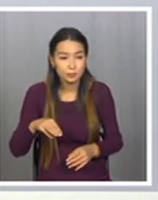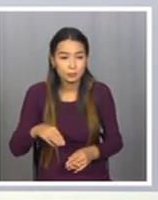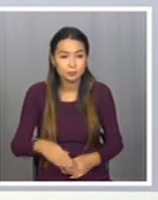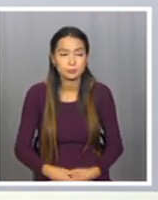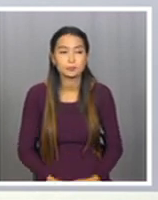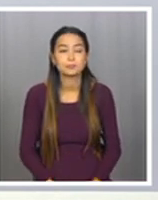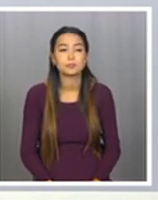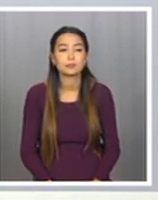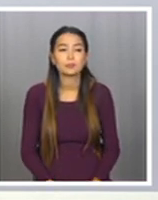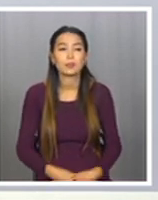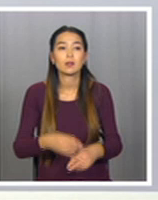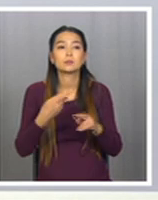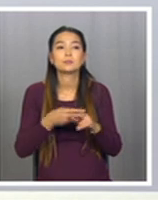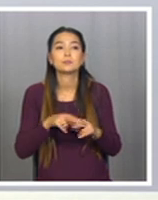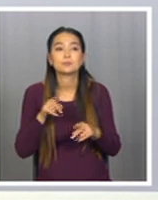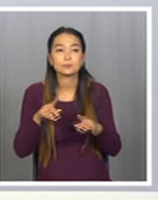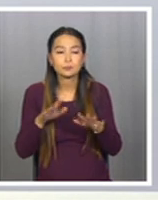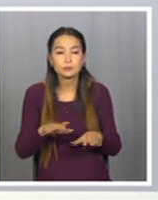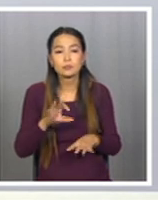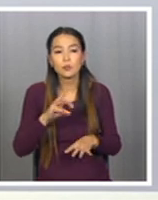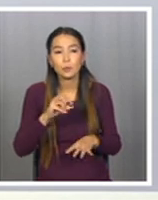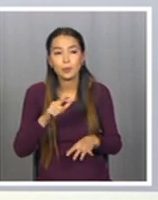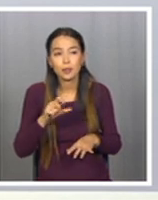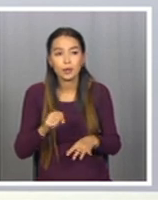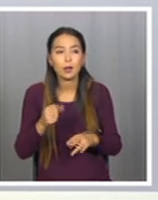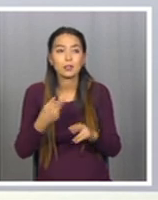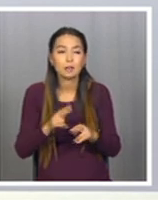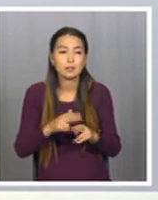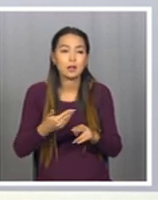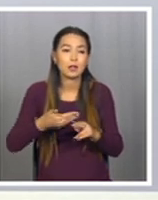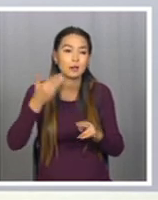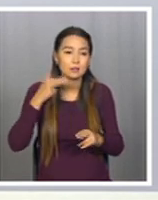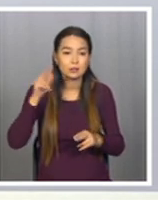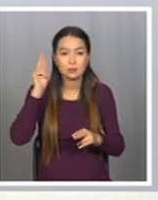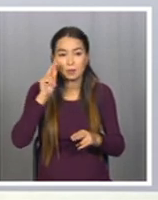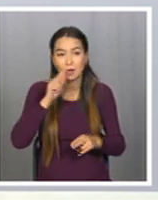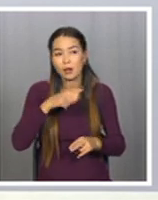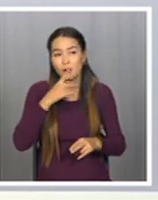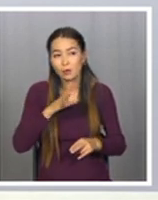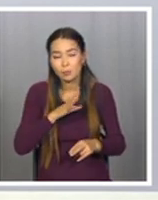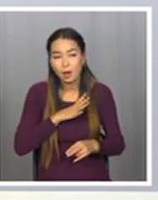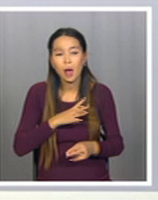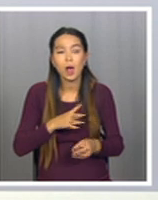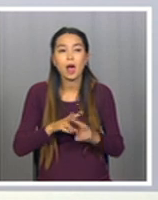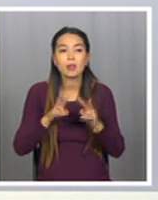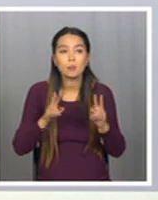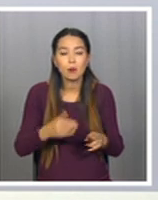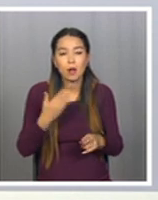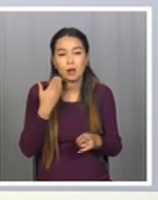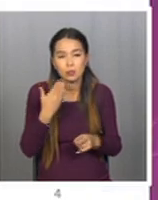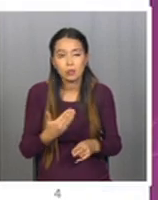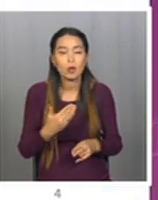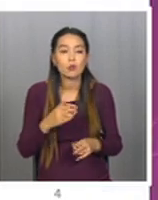Бұл жердегі омегамыз циклдық жиілік және біз өткен сабақта айтқанбыз, айнымалы тоқ бізде период түрде